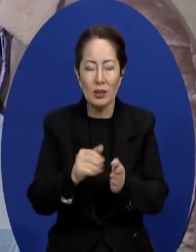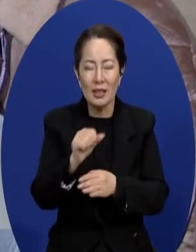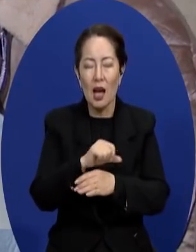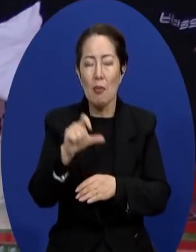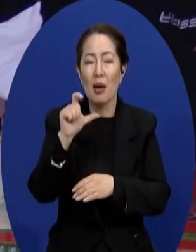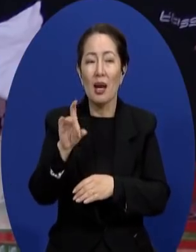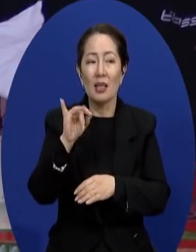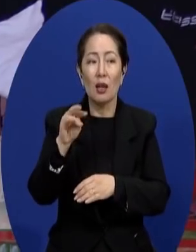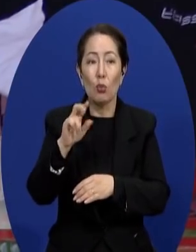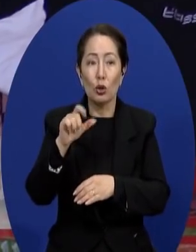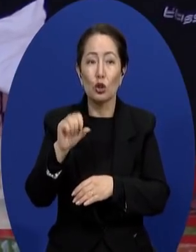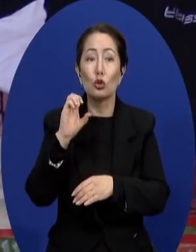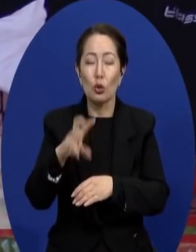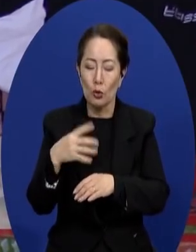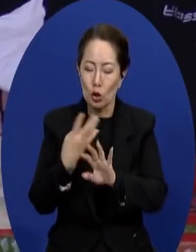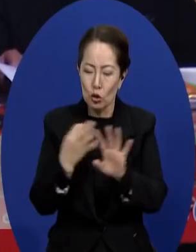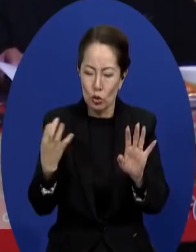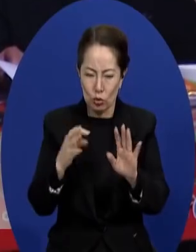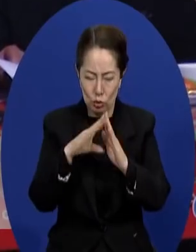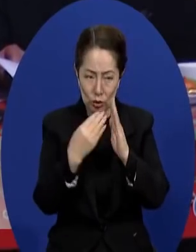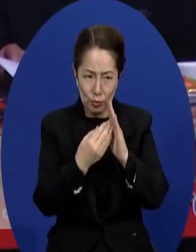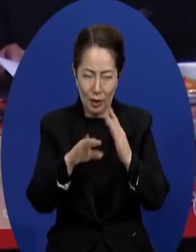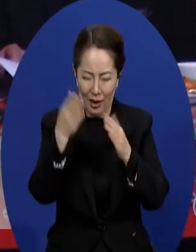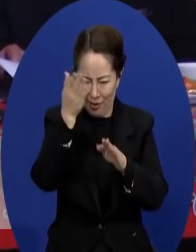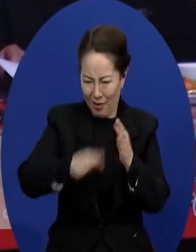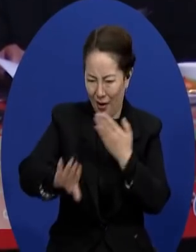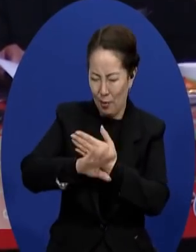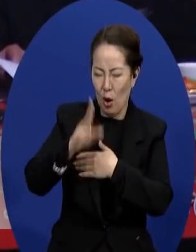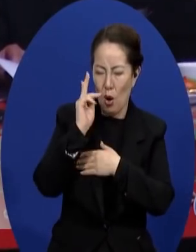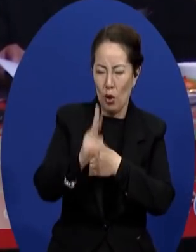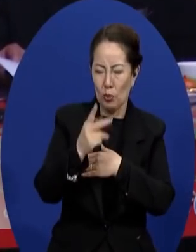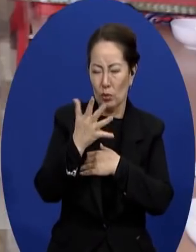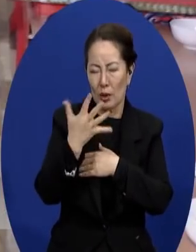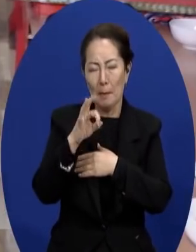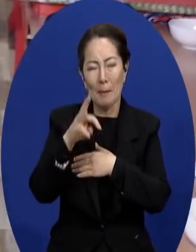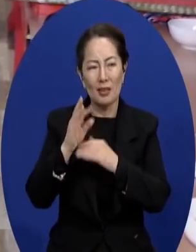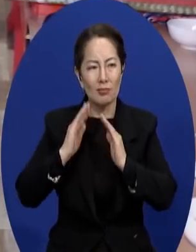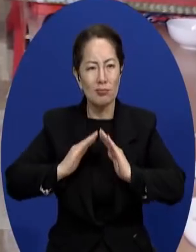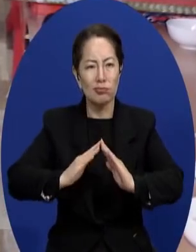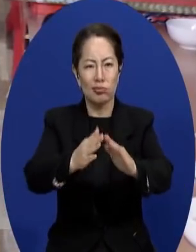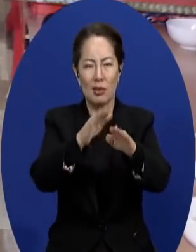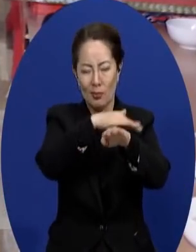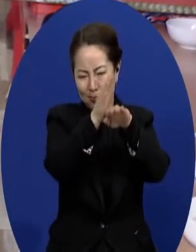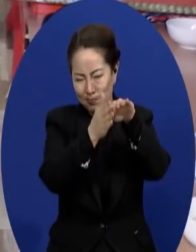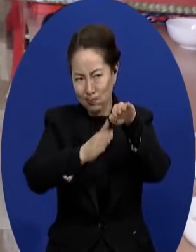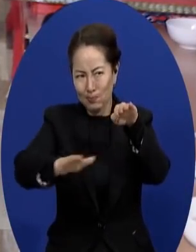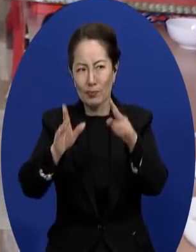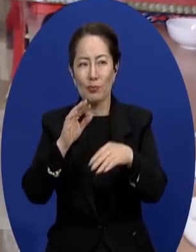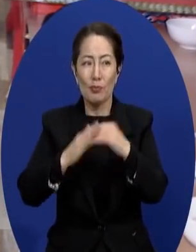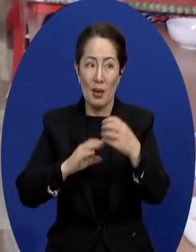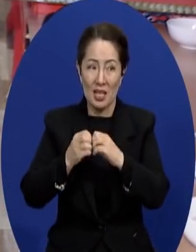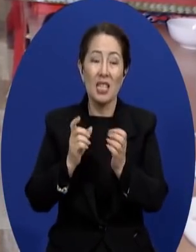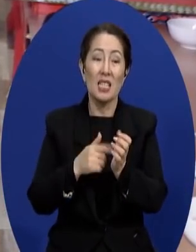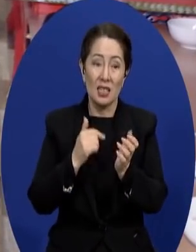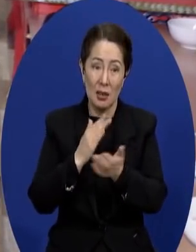сумын 900 өрхийг халианаас хамгаалсан 2350 м урттай шорон далан барих шаардлага байна. Урттан талд